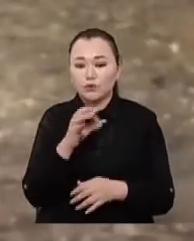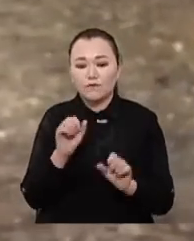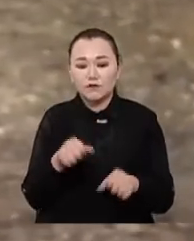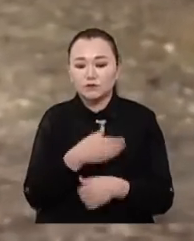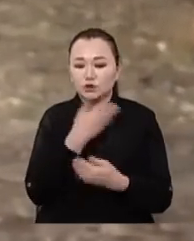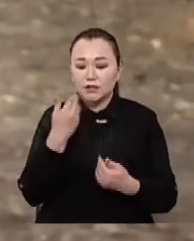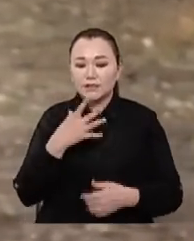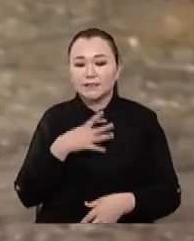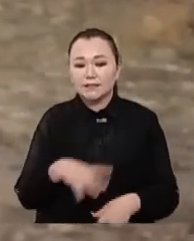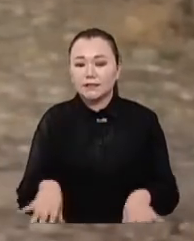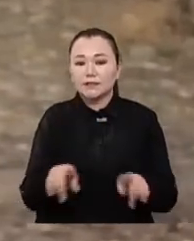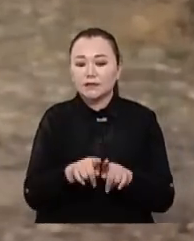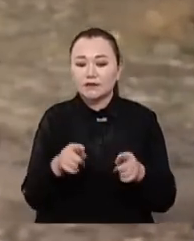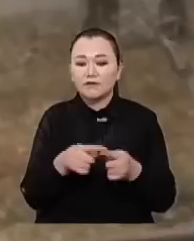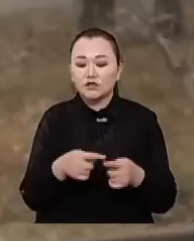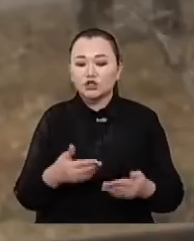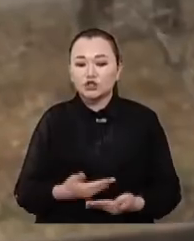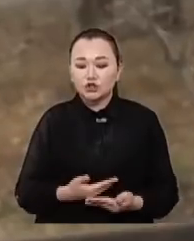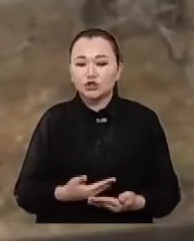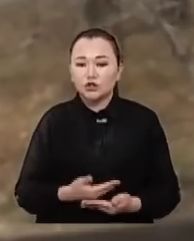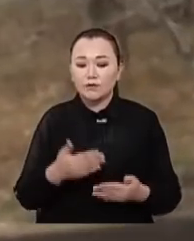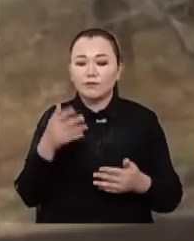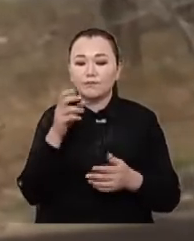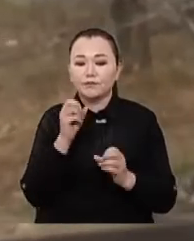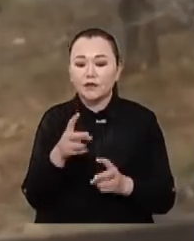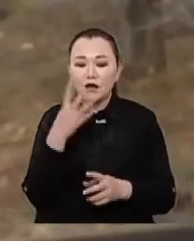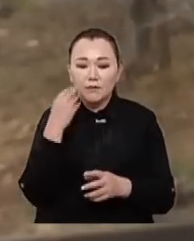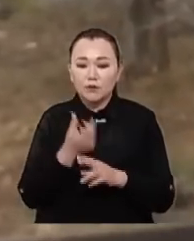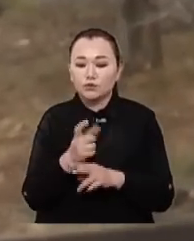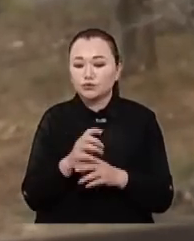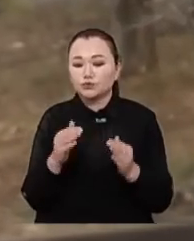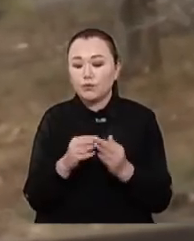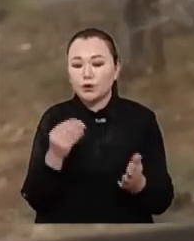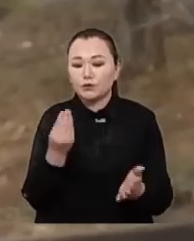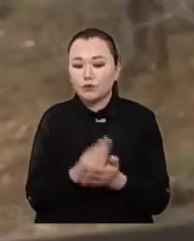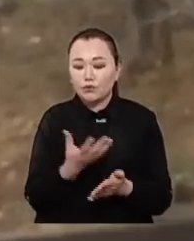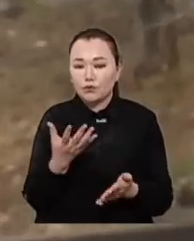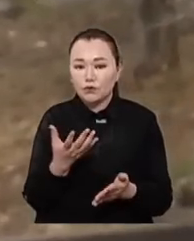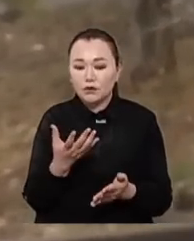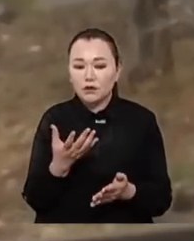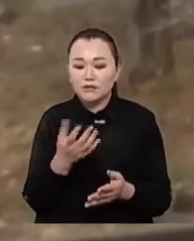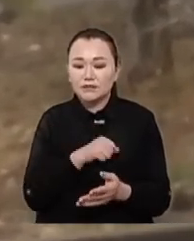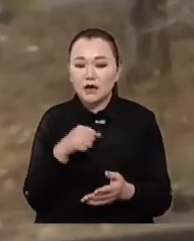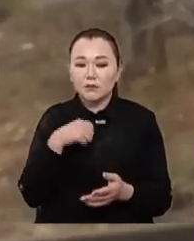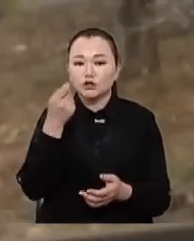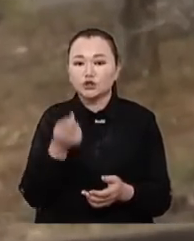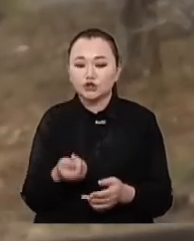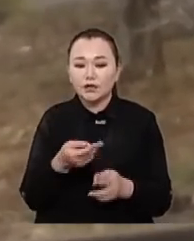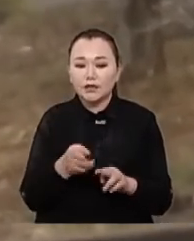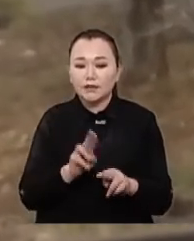жоқ. Амалсыздан осылай квартирада тұрамыз. Алматы қаласында үйлер өте қымбат. Ең арзан дегенде